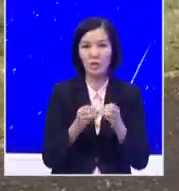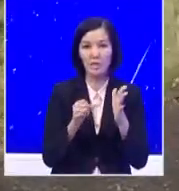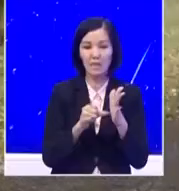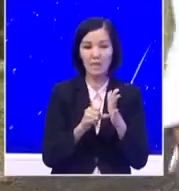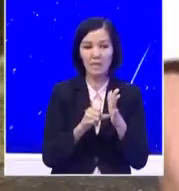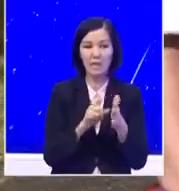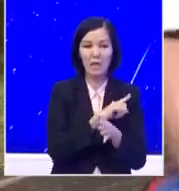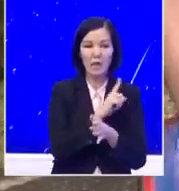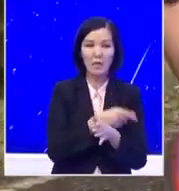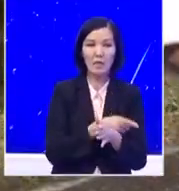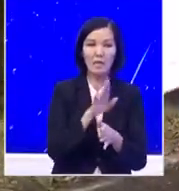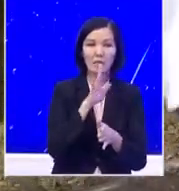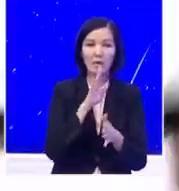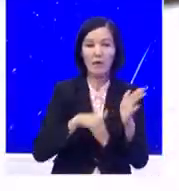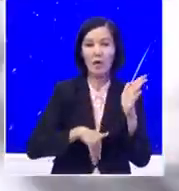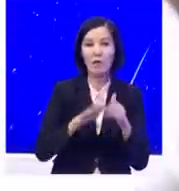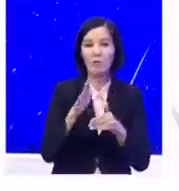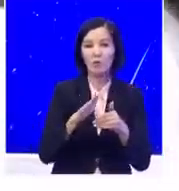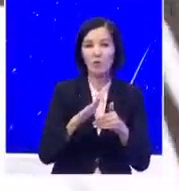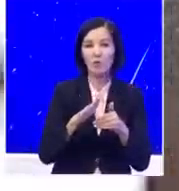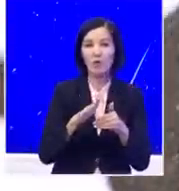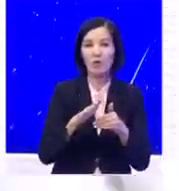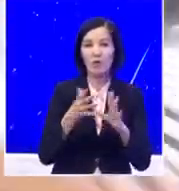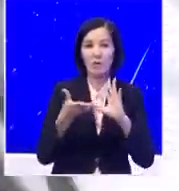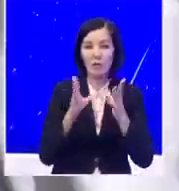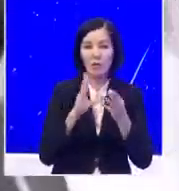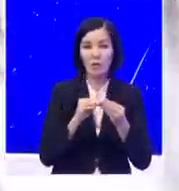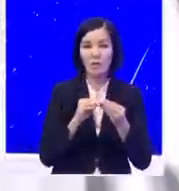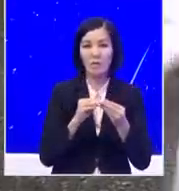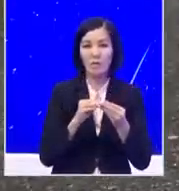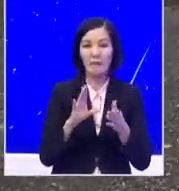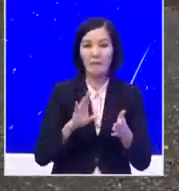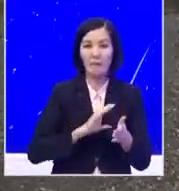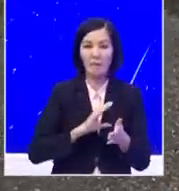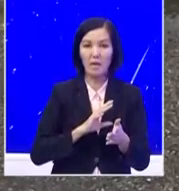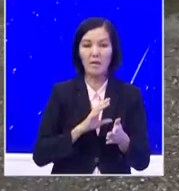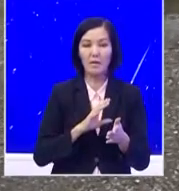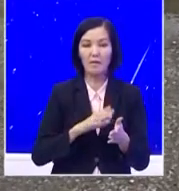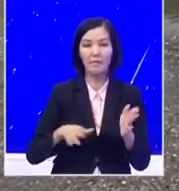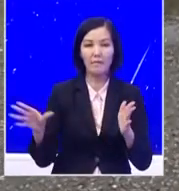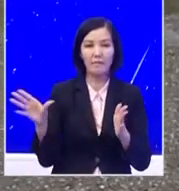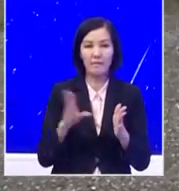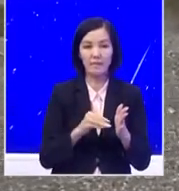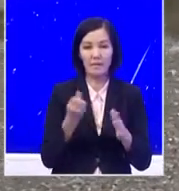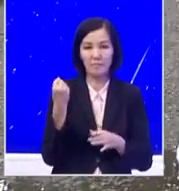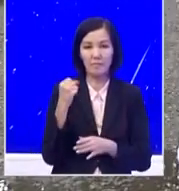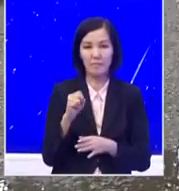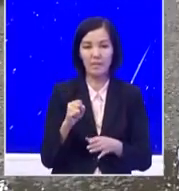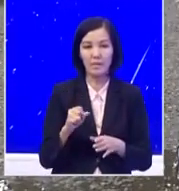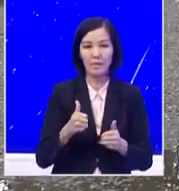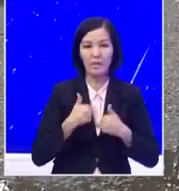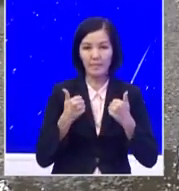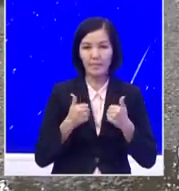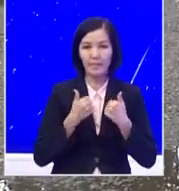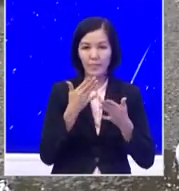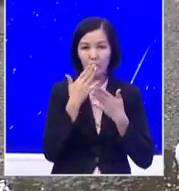время сильная девушка показывает самые высокие результаты в спорте. Неоднократные победы, медали высших достоинств – все это результат титанического труда. 7 лет